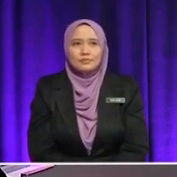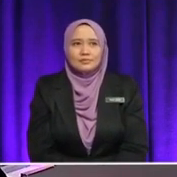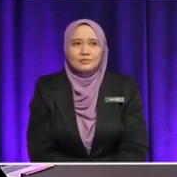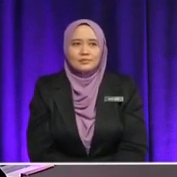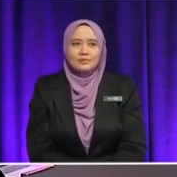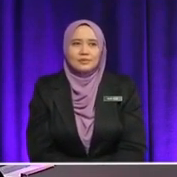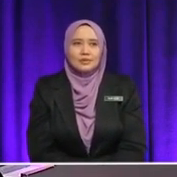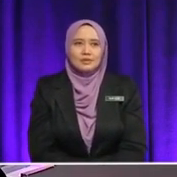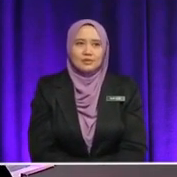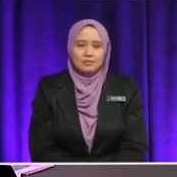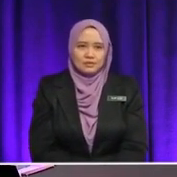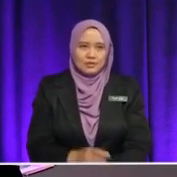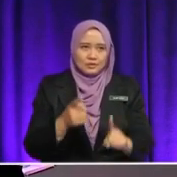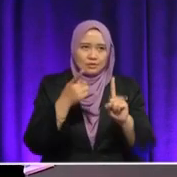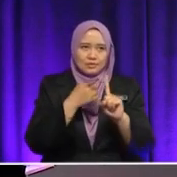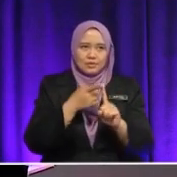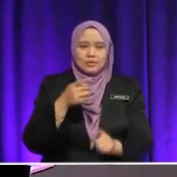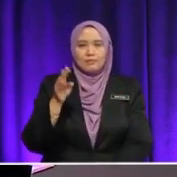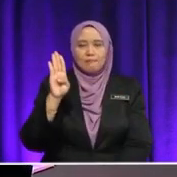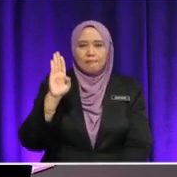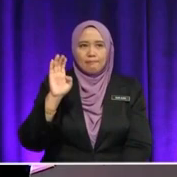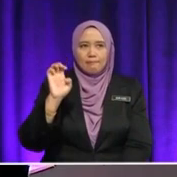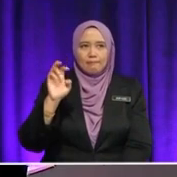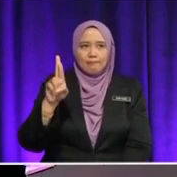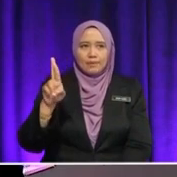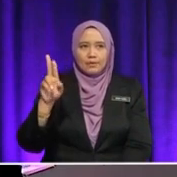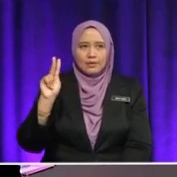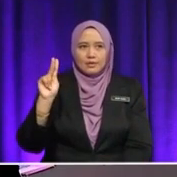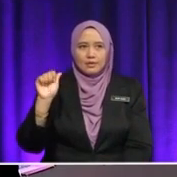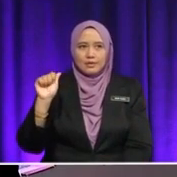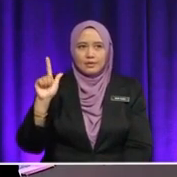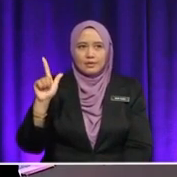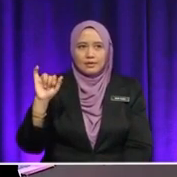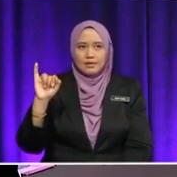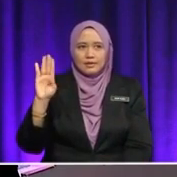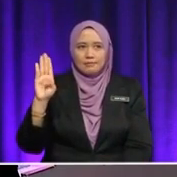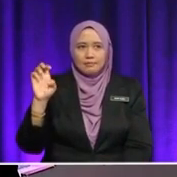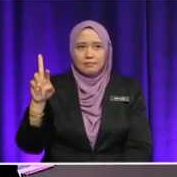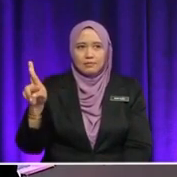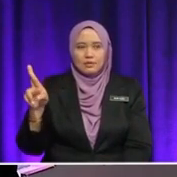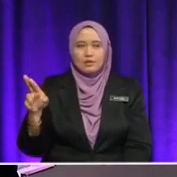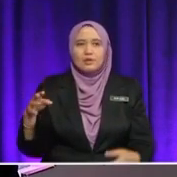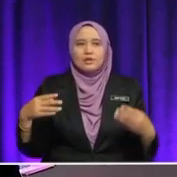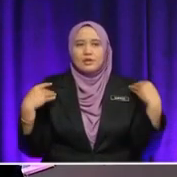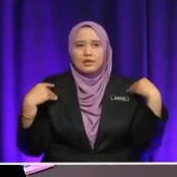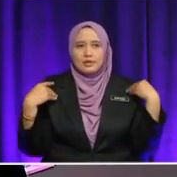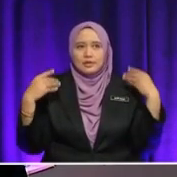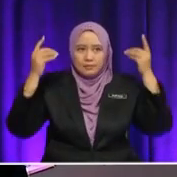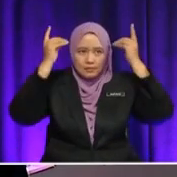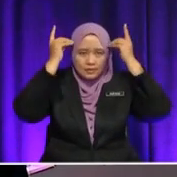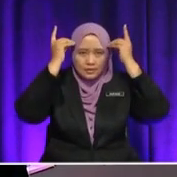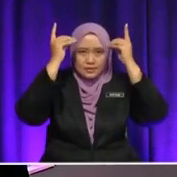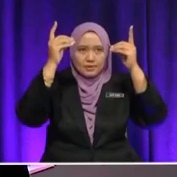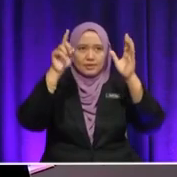challenge Jaka pilih adalah yang berlabel Oke tepat kedua berpendidikan tinggi ada ilmu pengetahuan Oke ketiga amanah